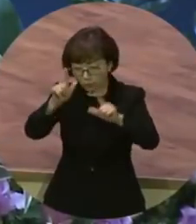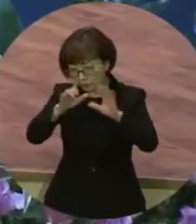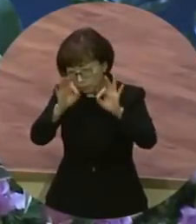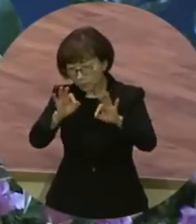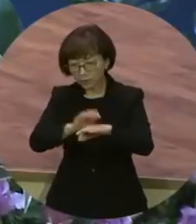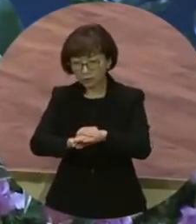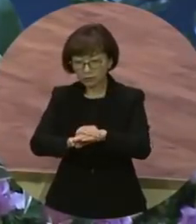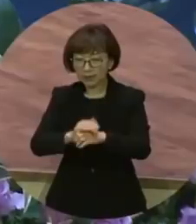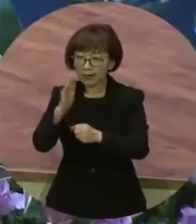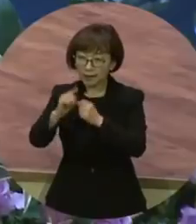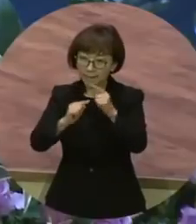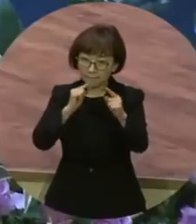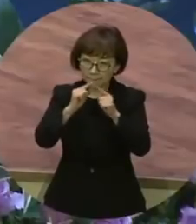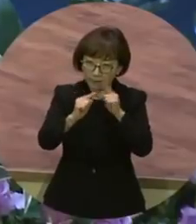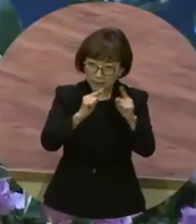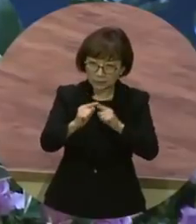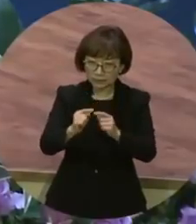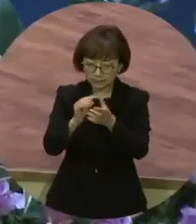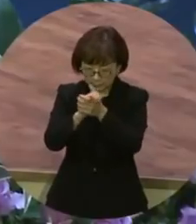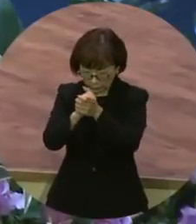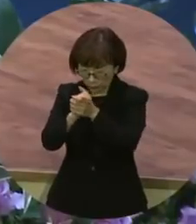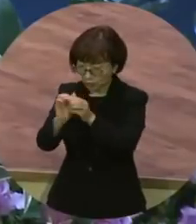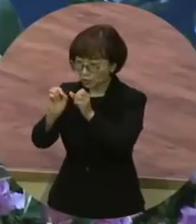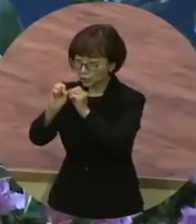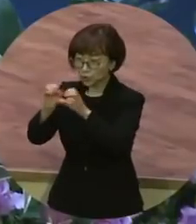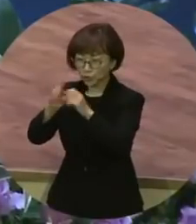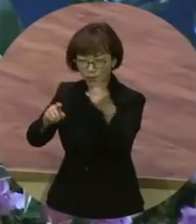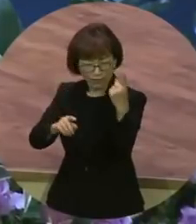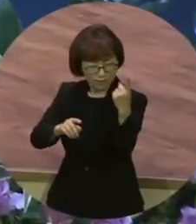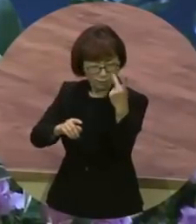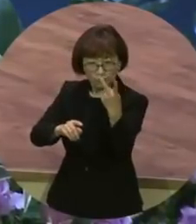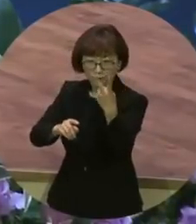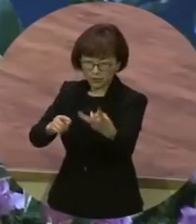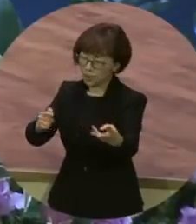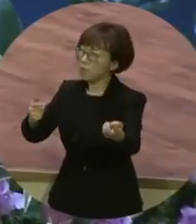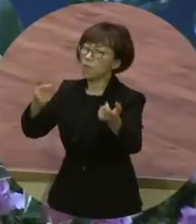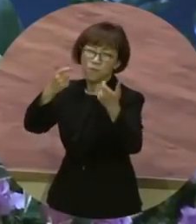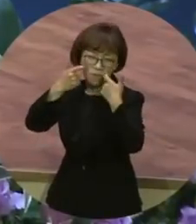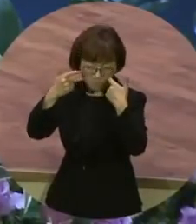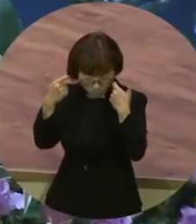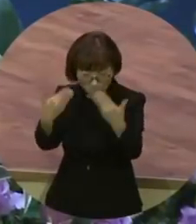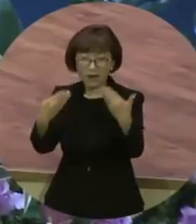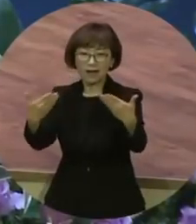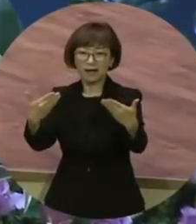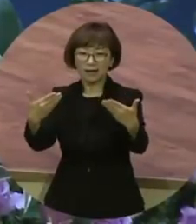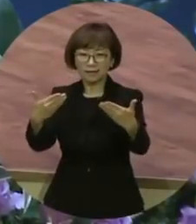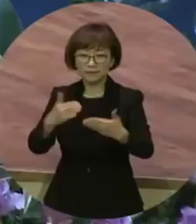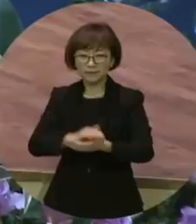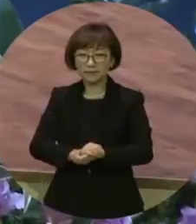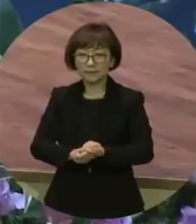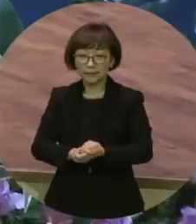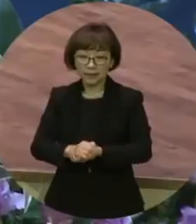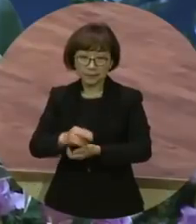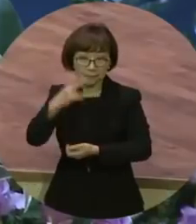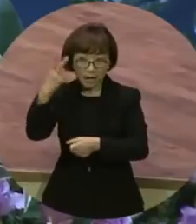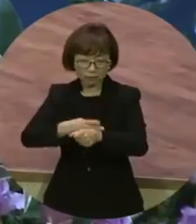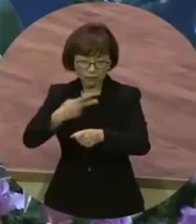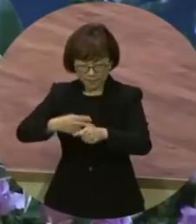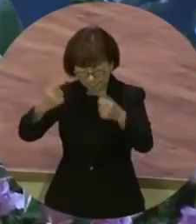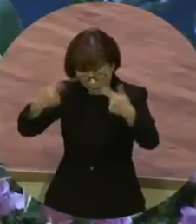말씀과 기도와 전도 중심의 삶이었어요. 우리가 쉽게 말하는 삼오늘, 바울의 하루하루가